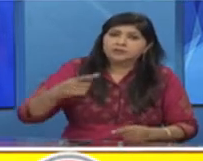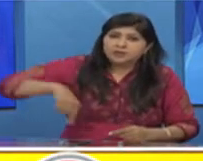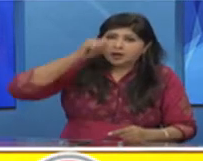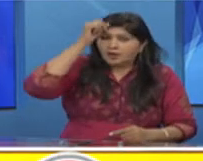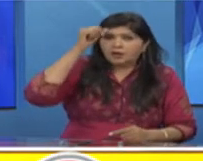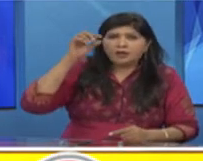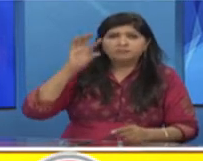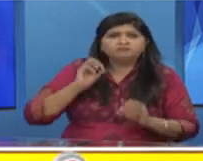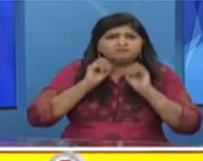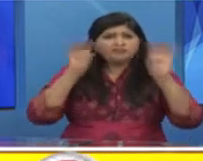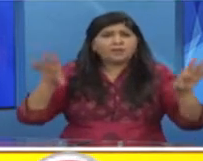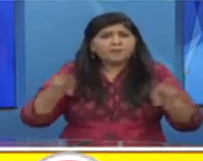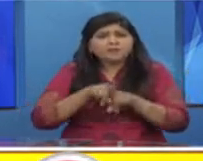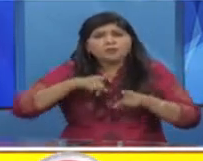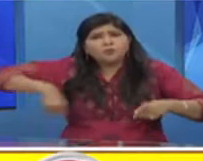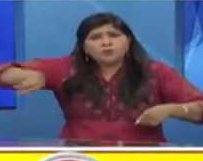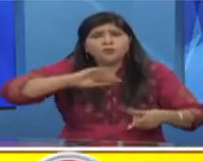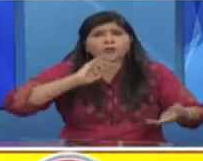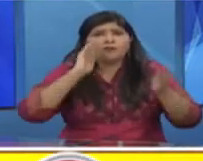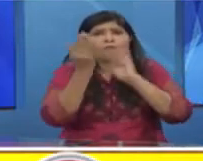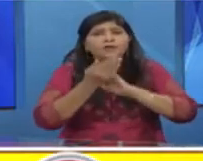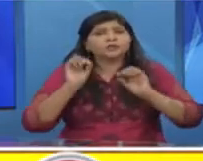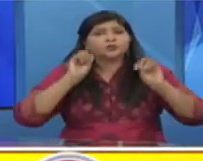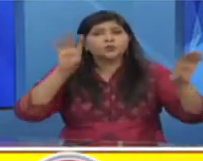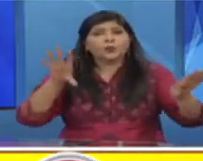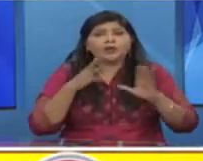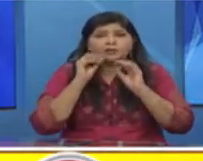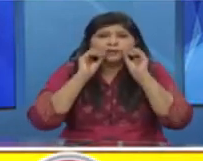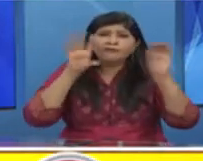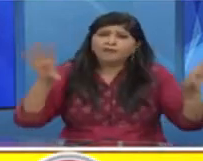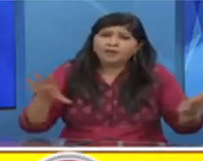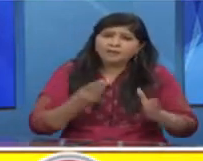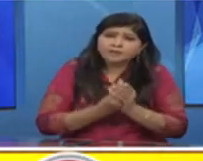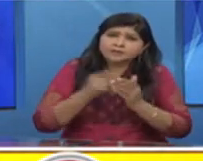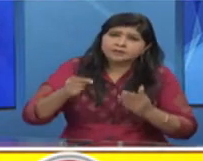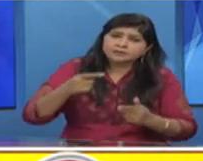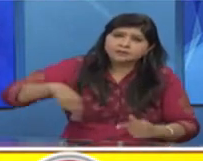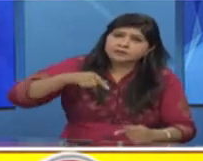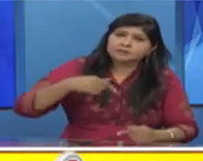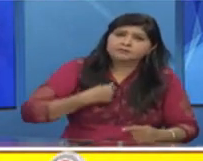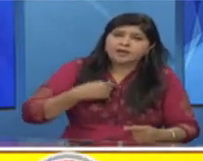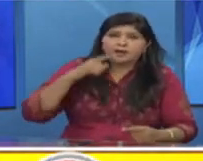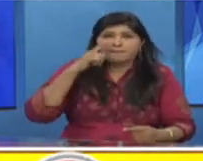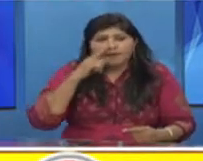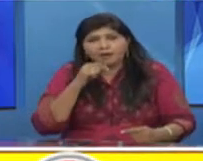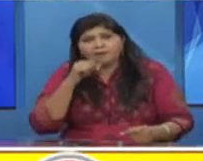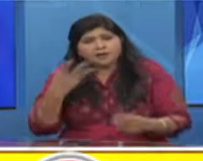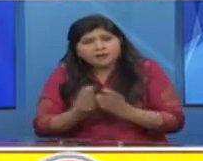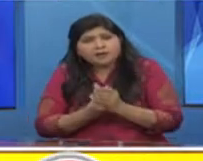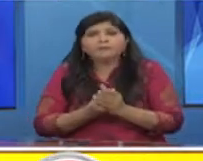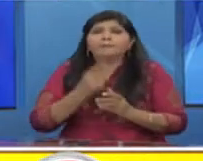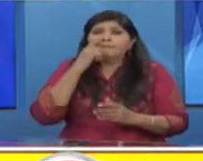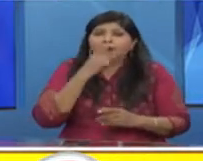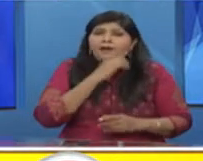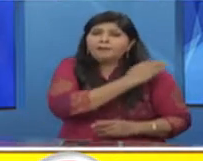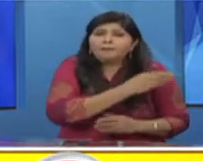नहीं बल्कि पूरे विश्व में है। दुनिया के कई देशों में हमारे सिख भाई बहन बसे हुए हैं जो गुरु नानक देव